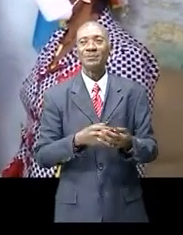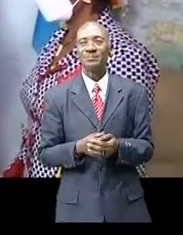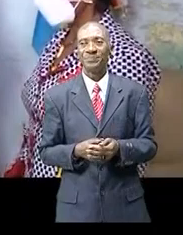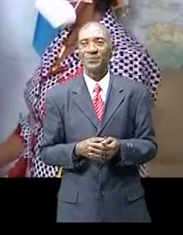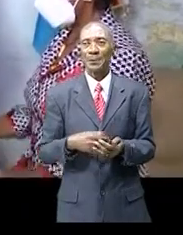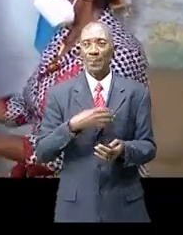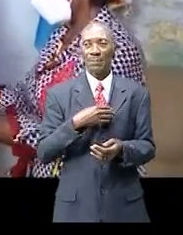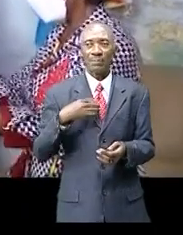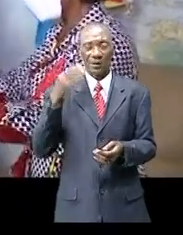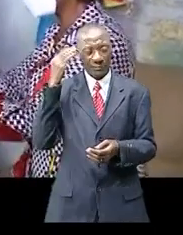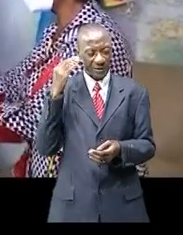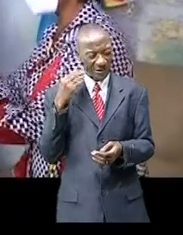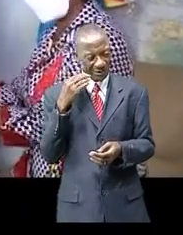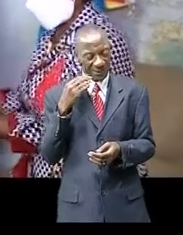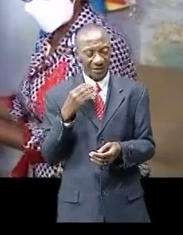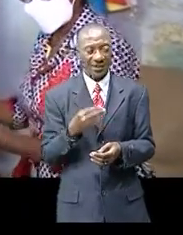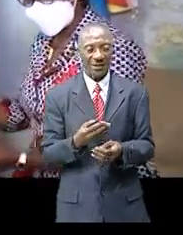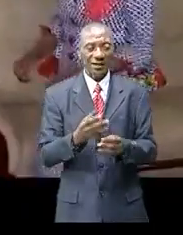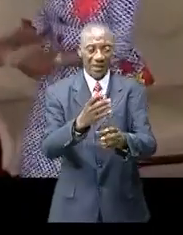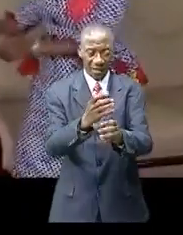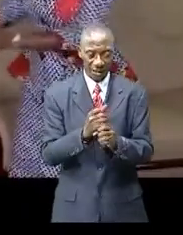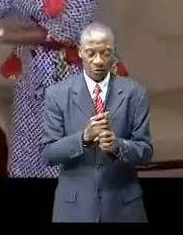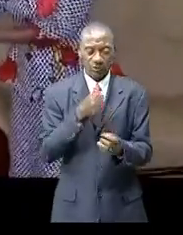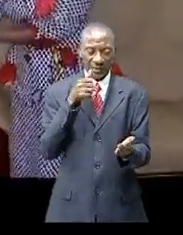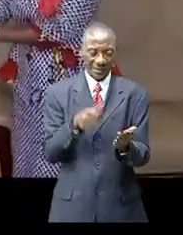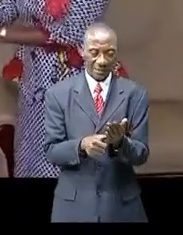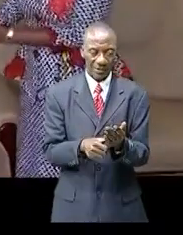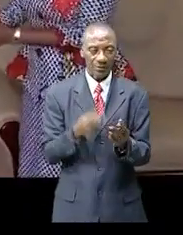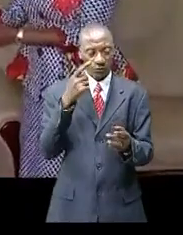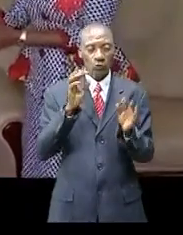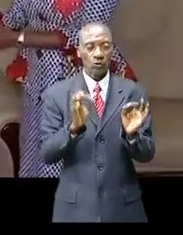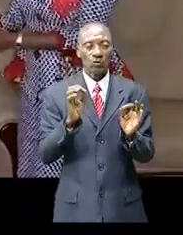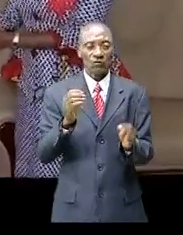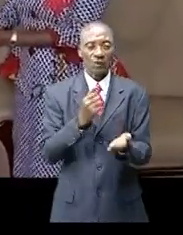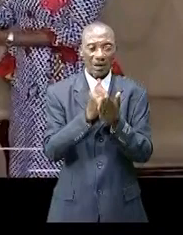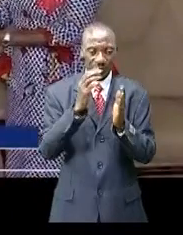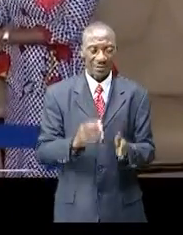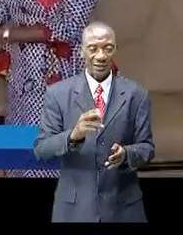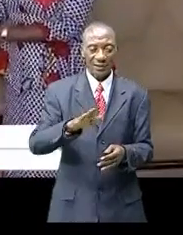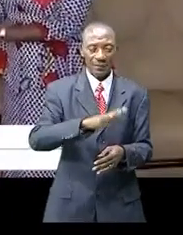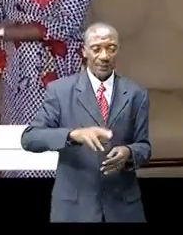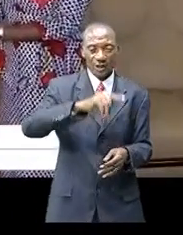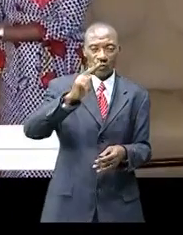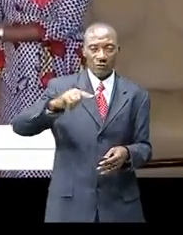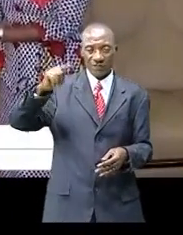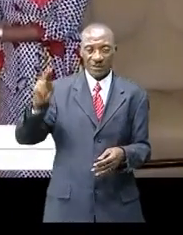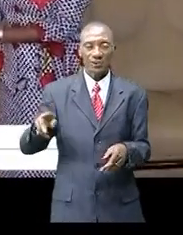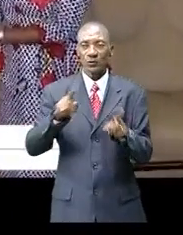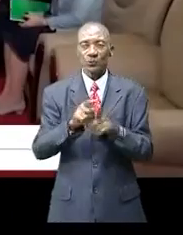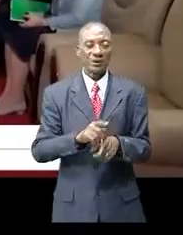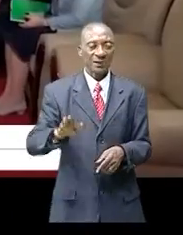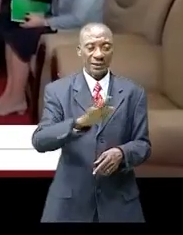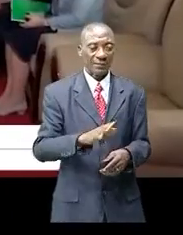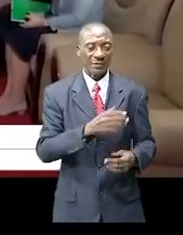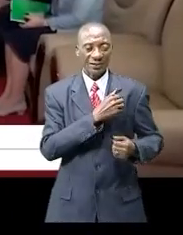diplomatie congolaise, a également reçu les copies figurées des lettres de créance des nouveaux ambassadeurs de la Norvège et du Canada. Deux